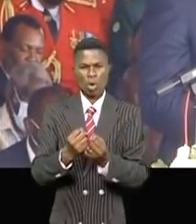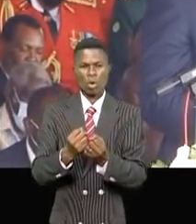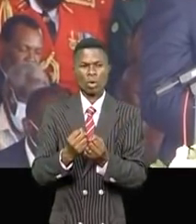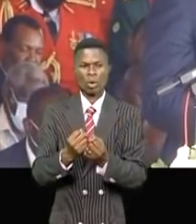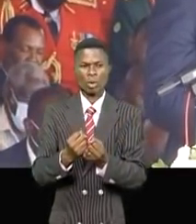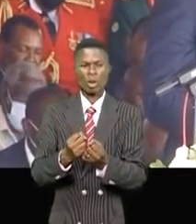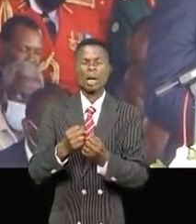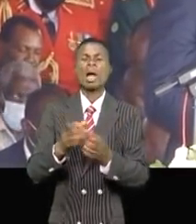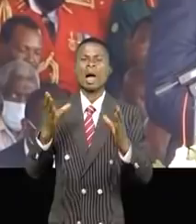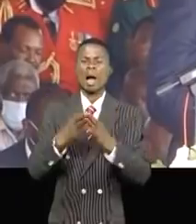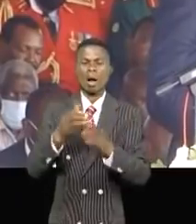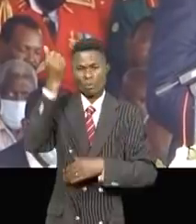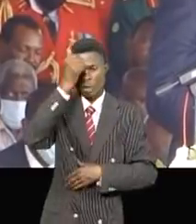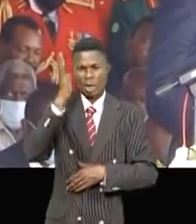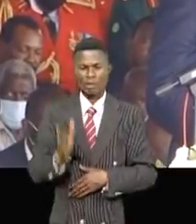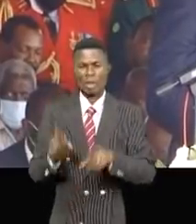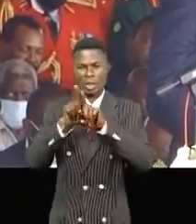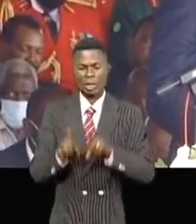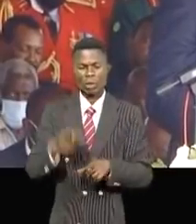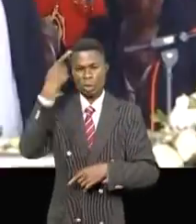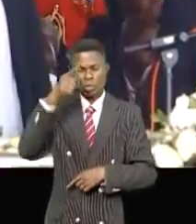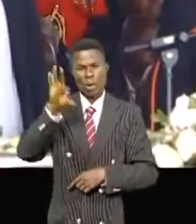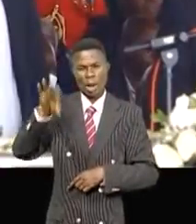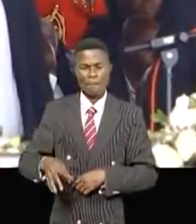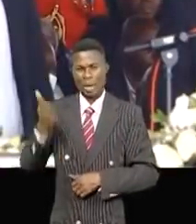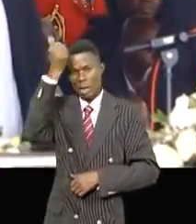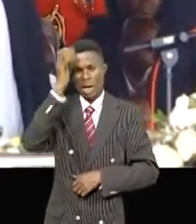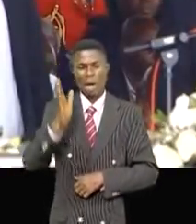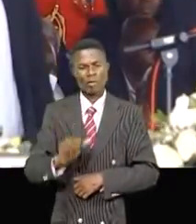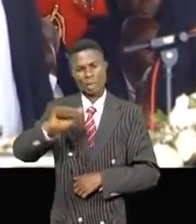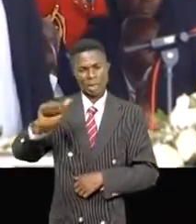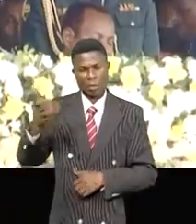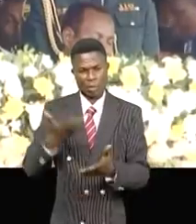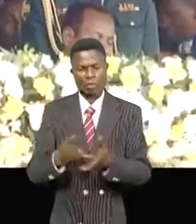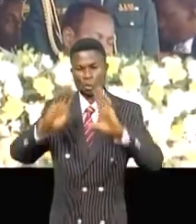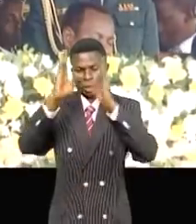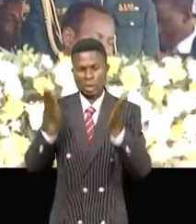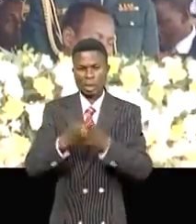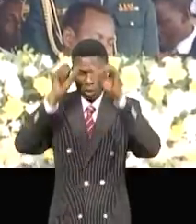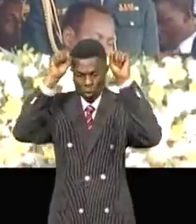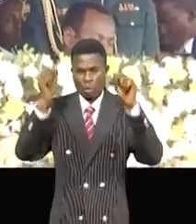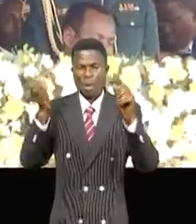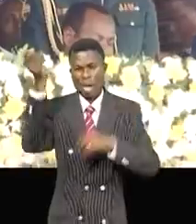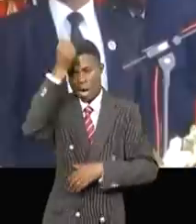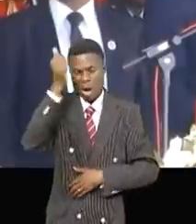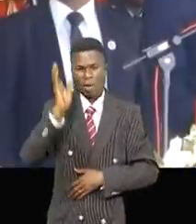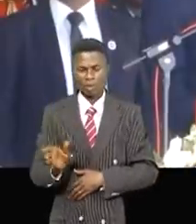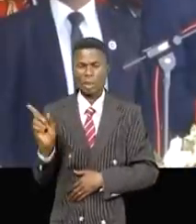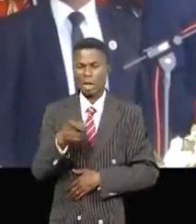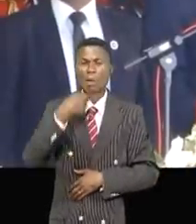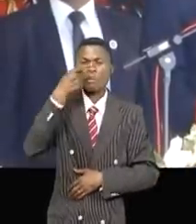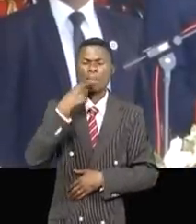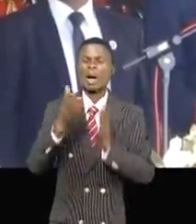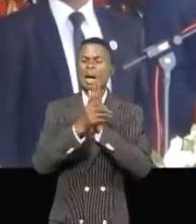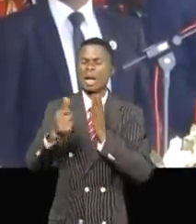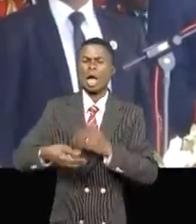les Africains et pour les Africains. Tous les autres chefs d'État africains qui se sont succédés au lutrin ont vanté les